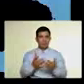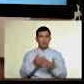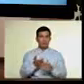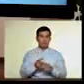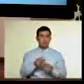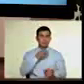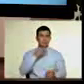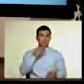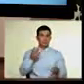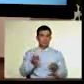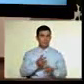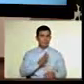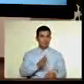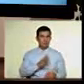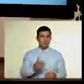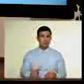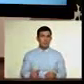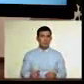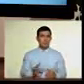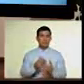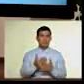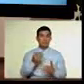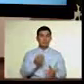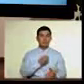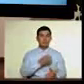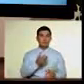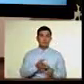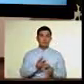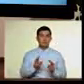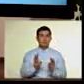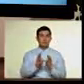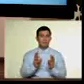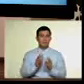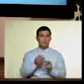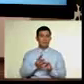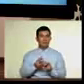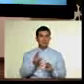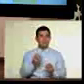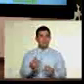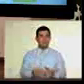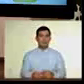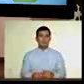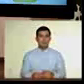ko'proq yoqiladi. Demak, mana bu boyliklar yoqilg'i boyliklari deb nomlanadi.